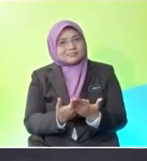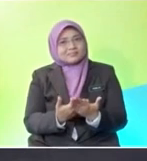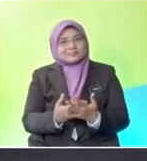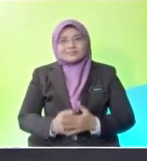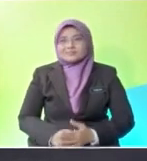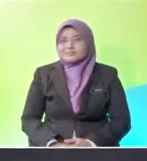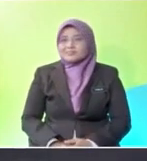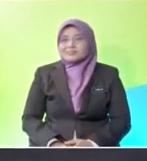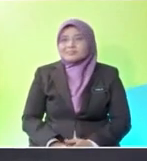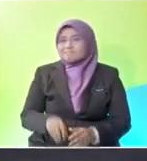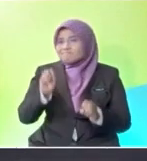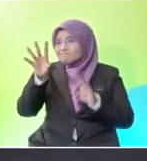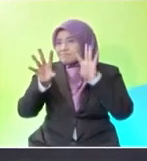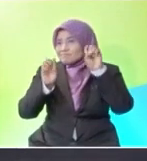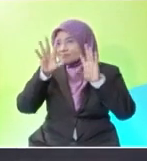hadeh